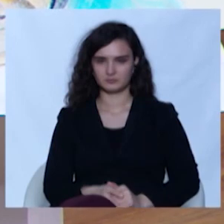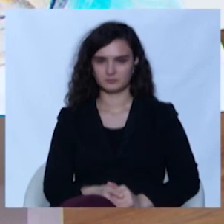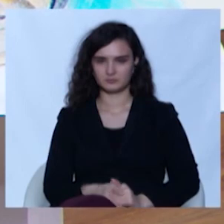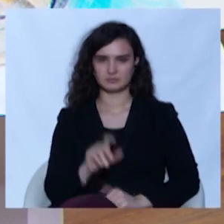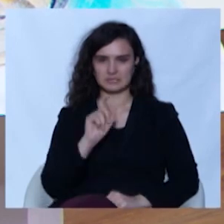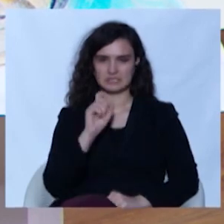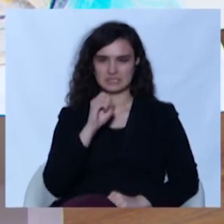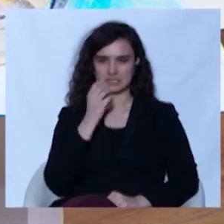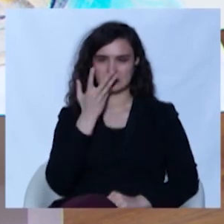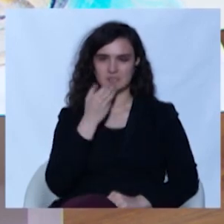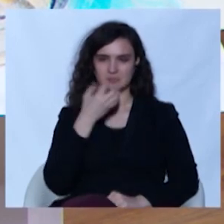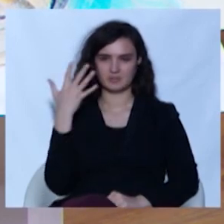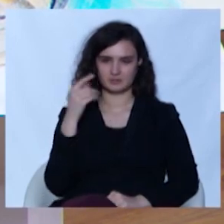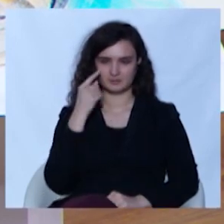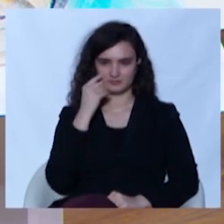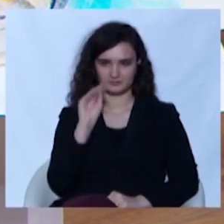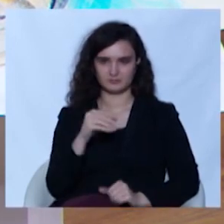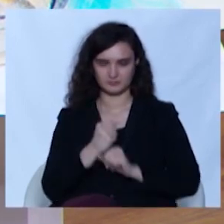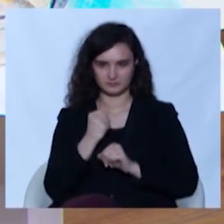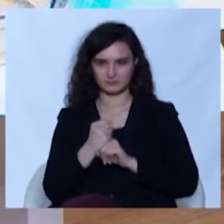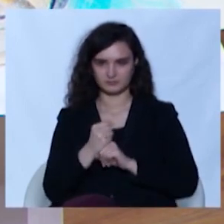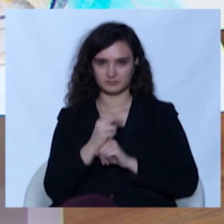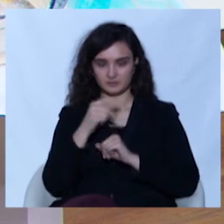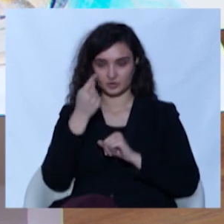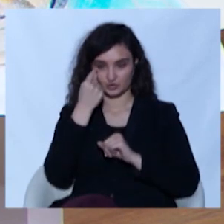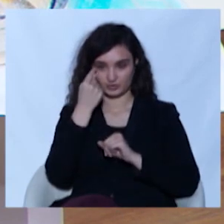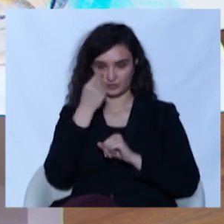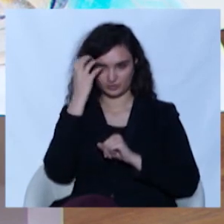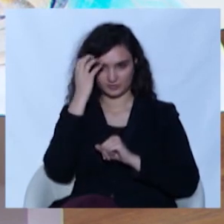Это цис пери. Да, гуга шуа ши